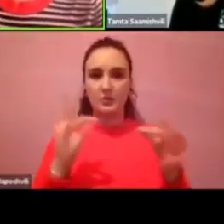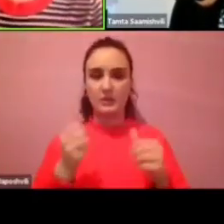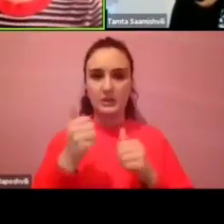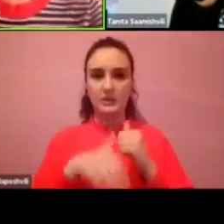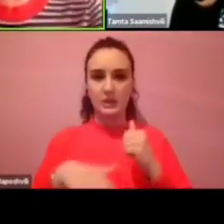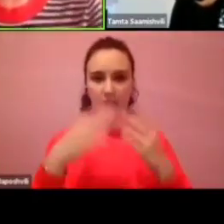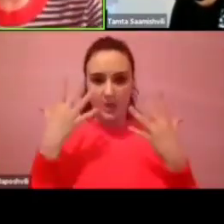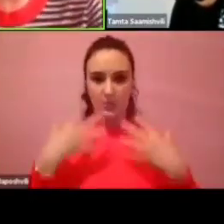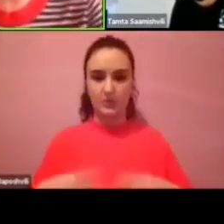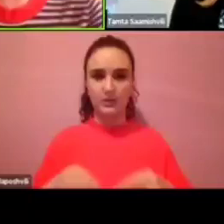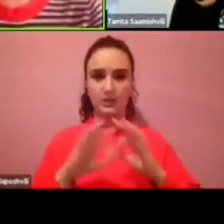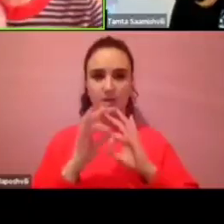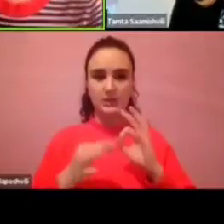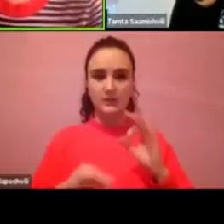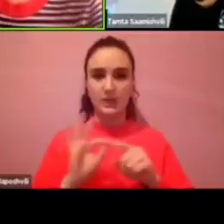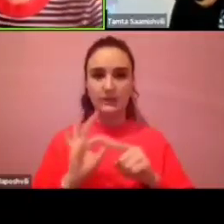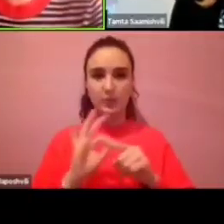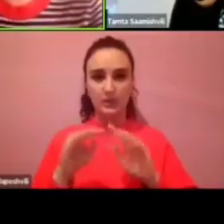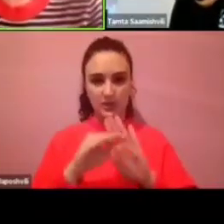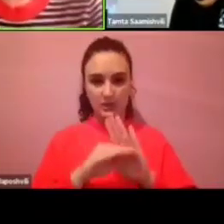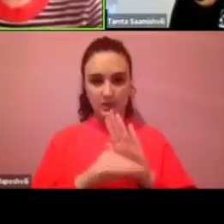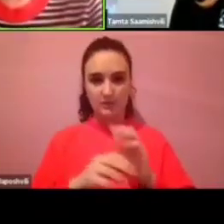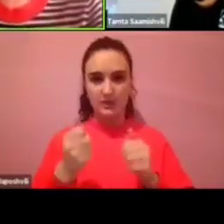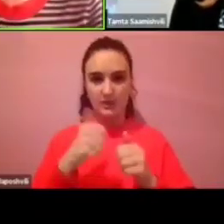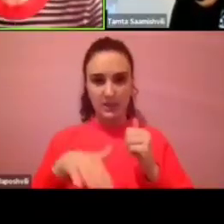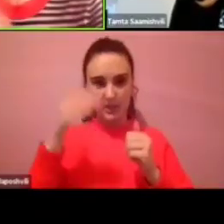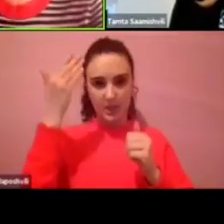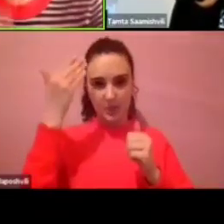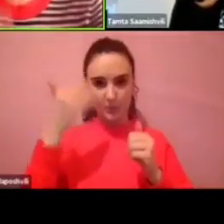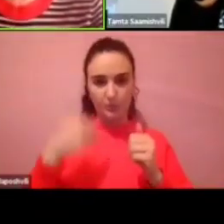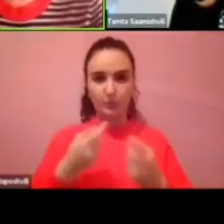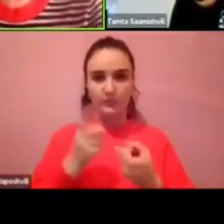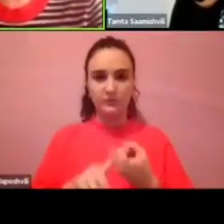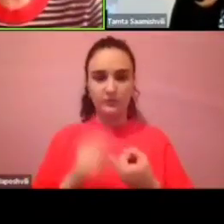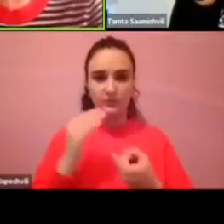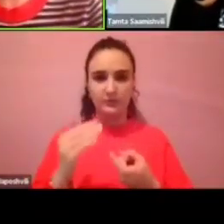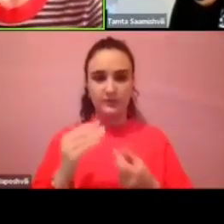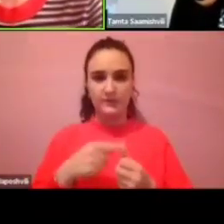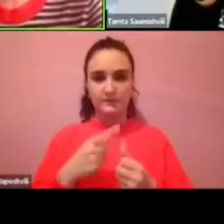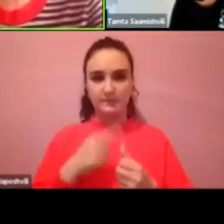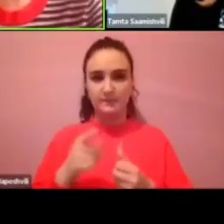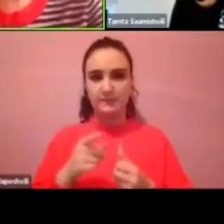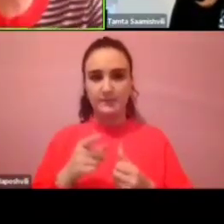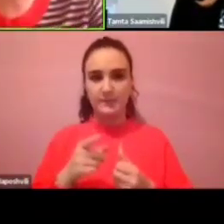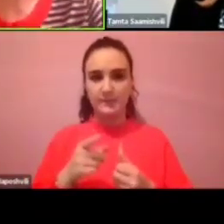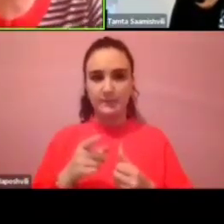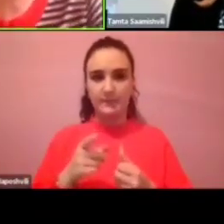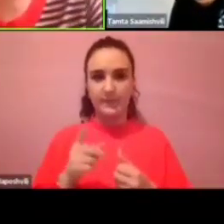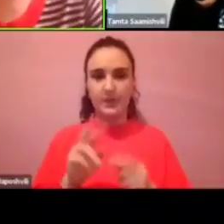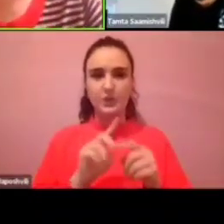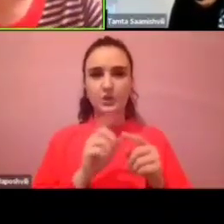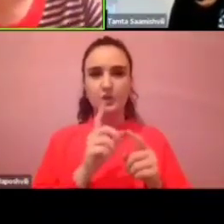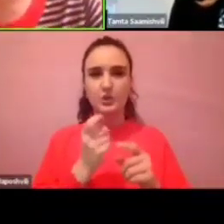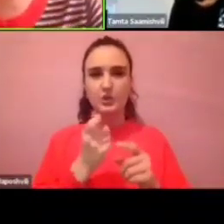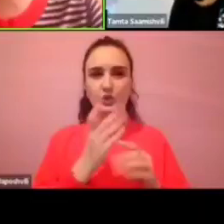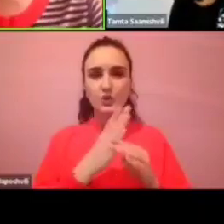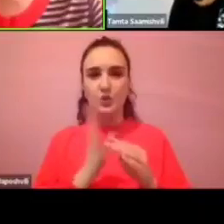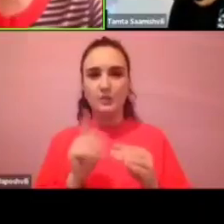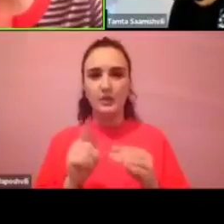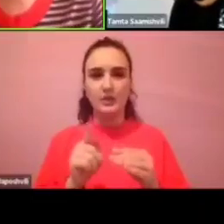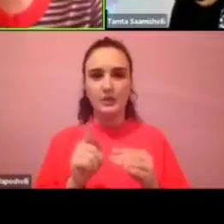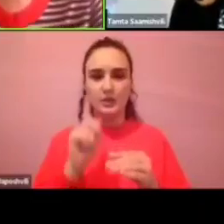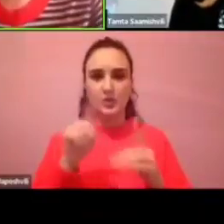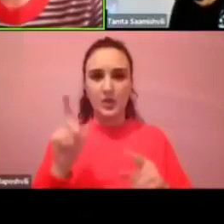ქვედა ნაწლავის ეს ნერვული სისტემა, ცენტრალურ ნერვულ სისტემას უკავშირდება ეგრეთ წოდებული ცთომილი ნერვით. ეხლა ალბათ ანატომიიდან